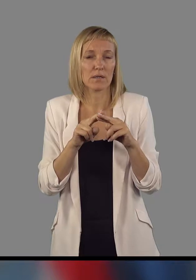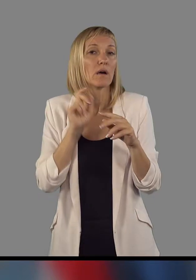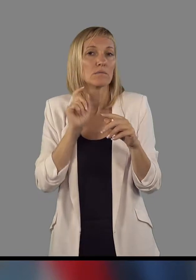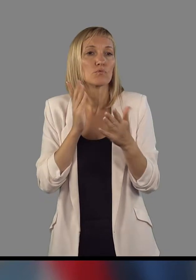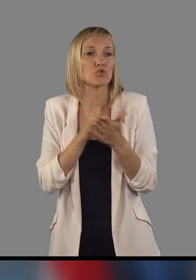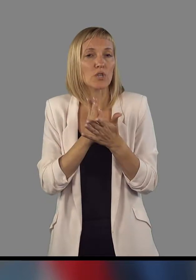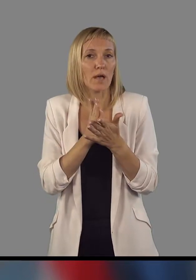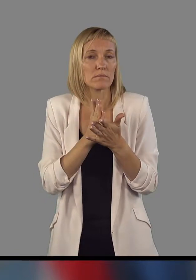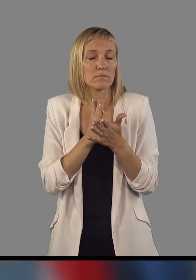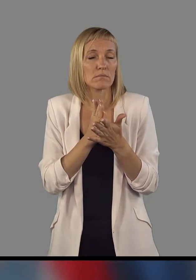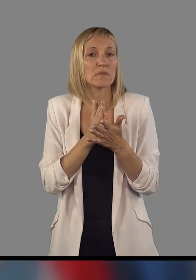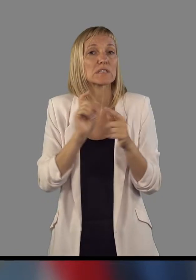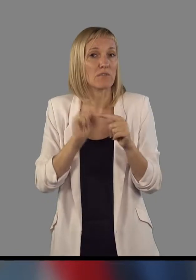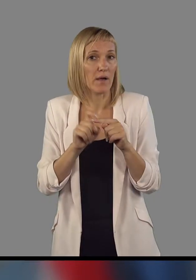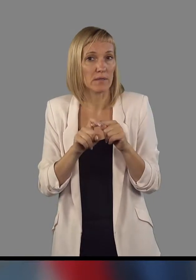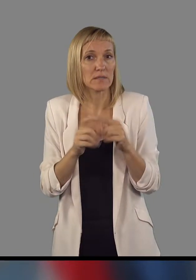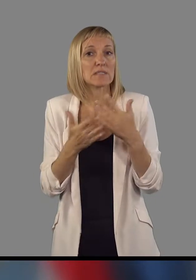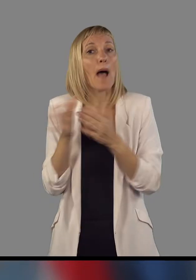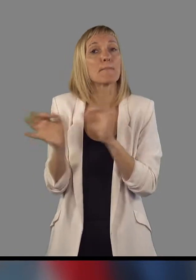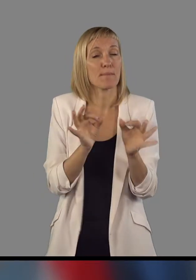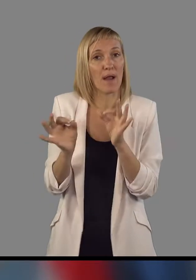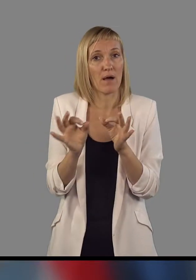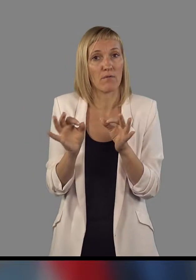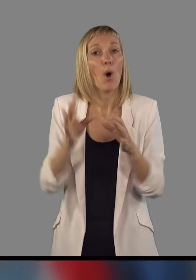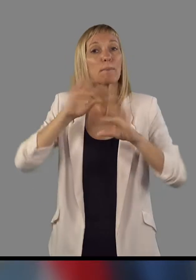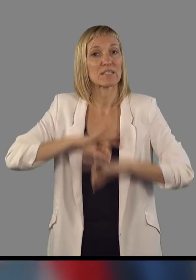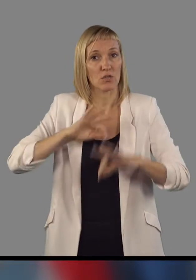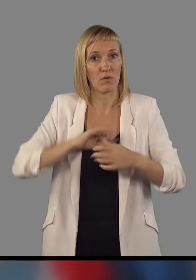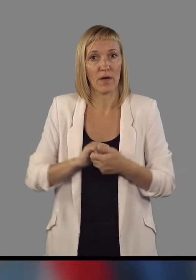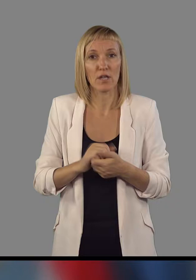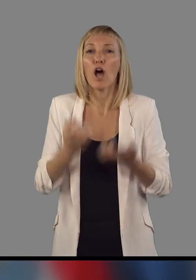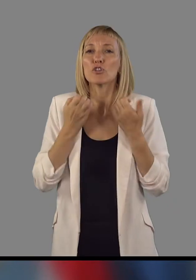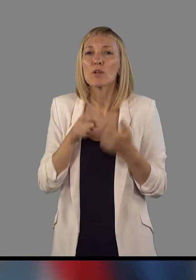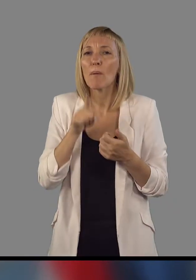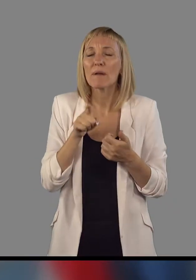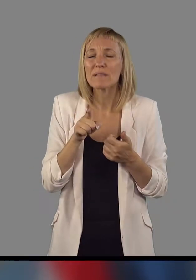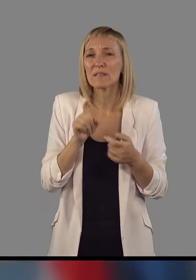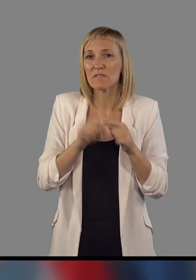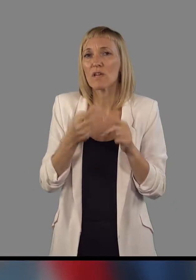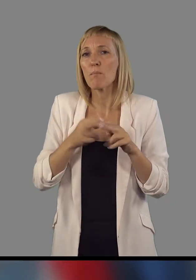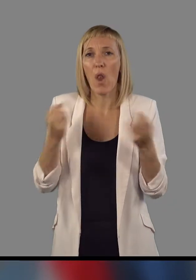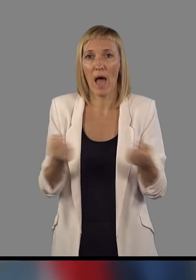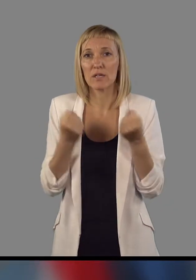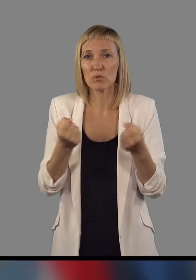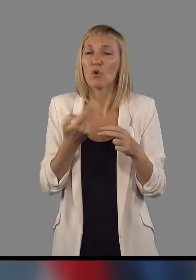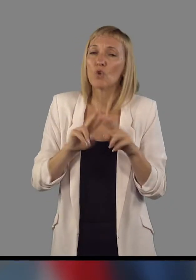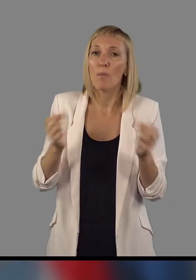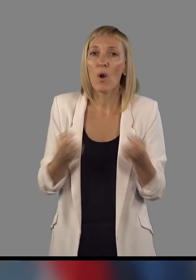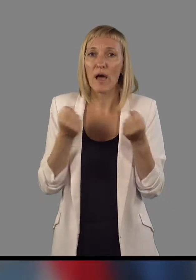drugih aspektov. Predvsem pa želimo na teh prioritetnih področjih biti bolj